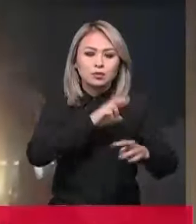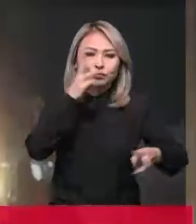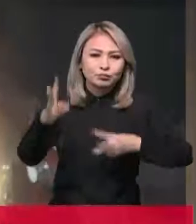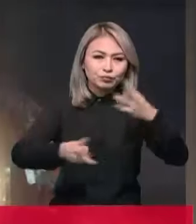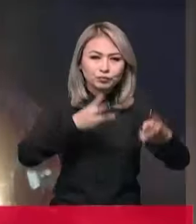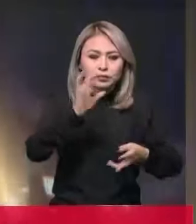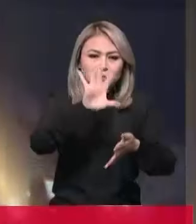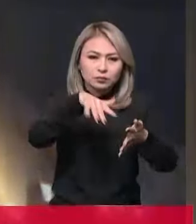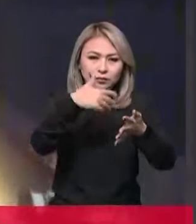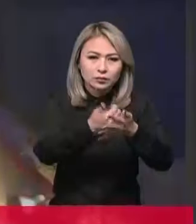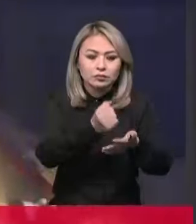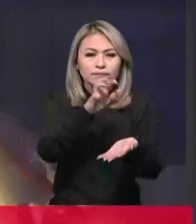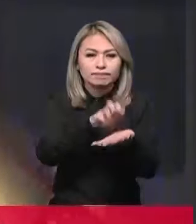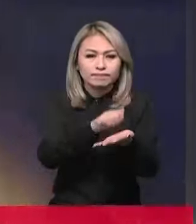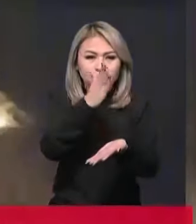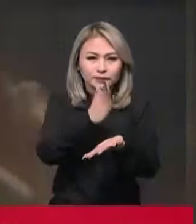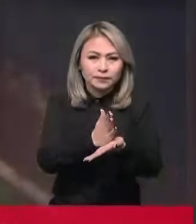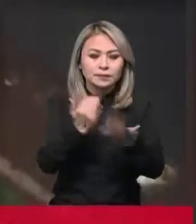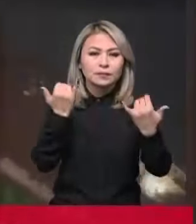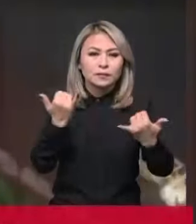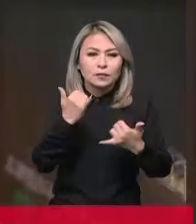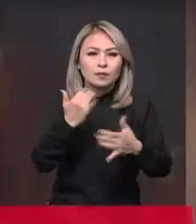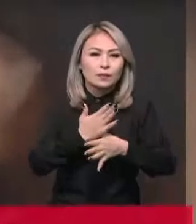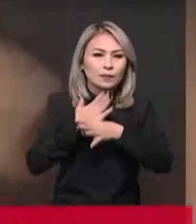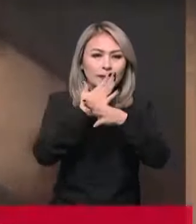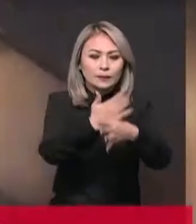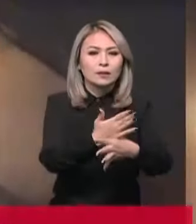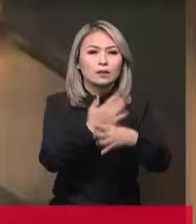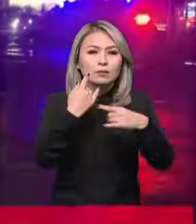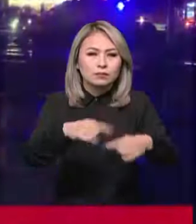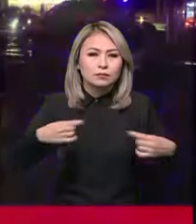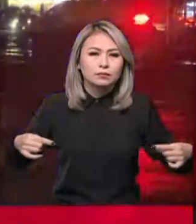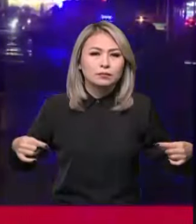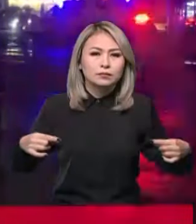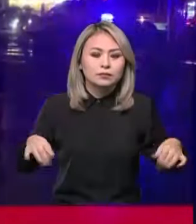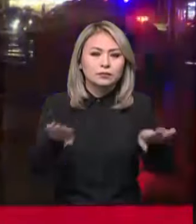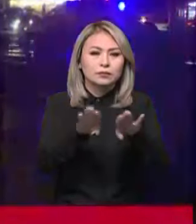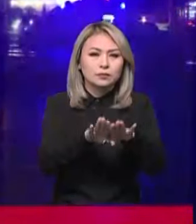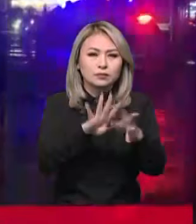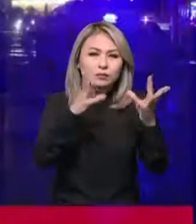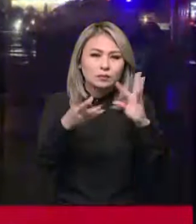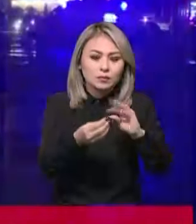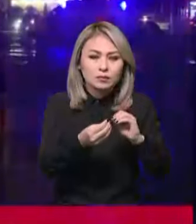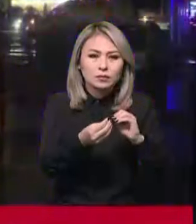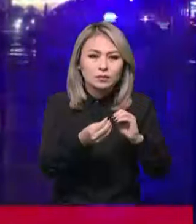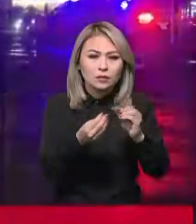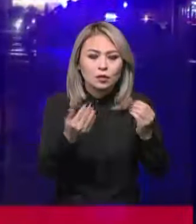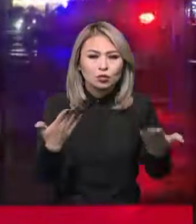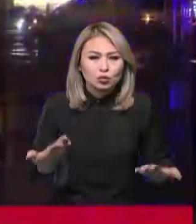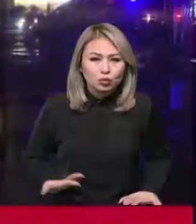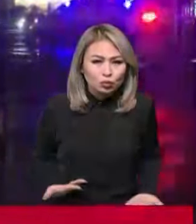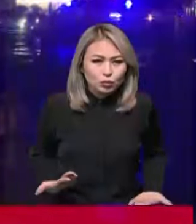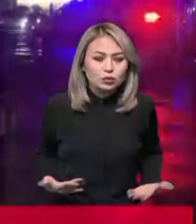әлі де айналысып жатыр. Бұл енді жаңағы айтқандай Омс орталығындағы тұрғындардың